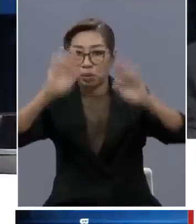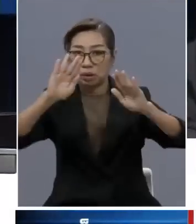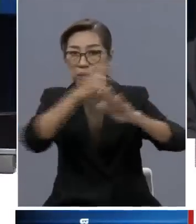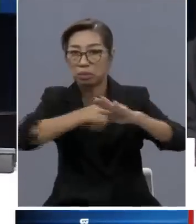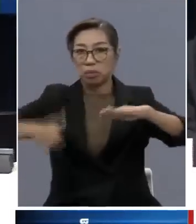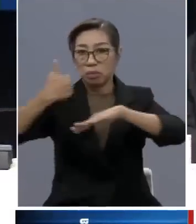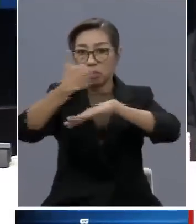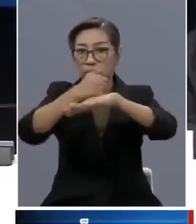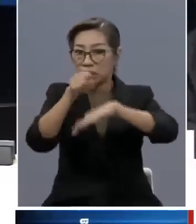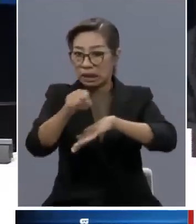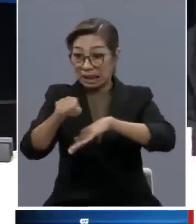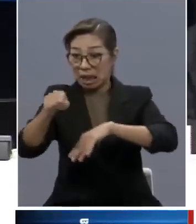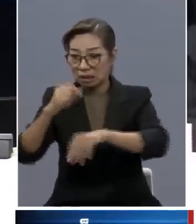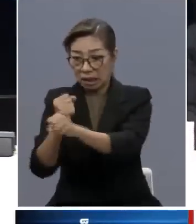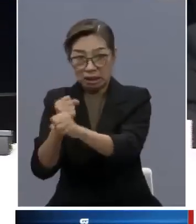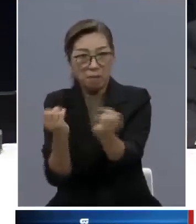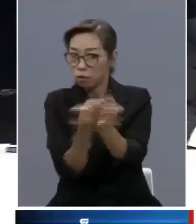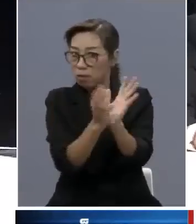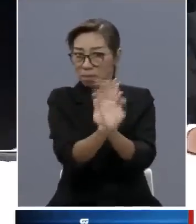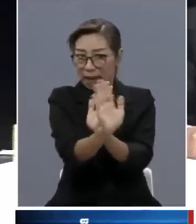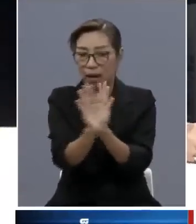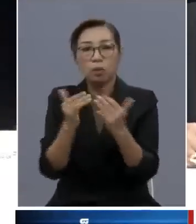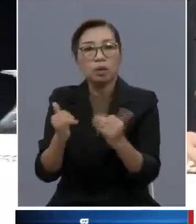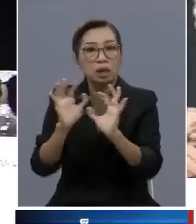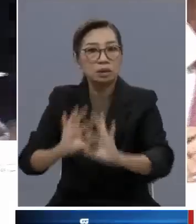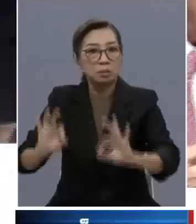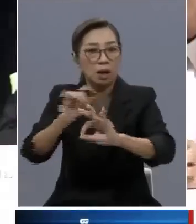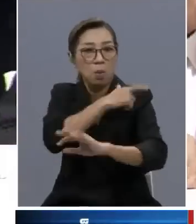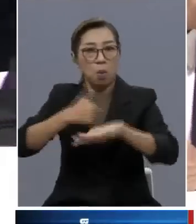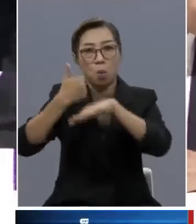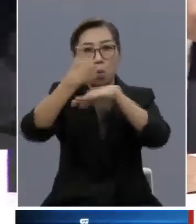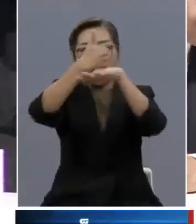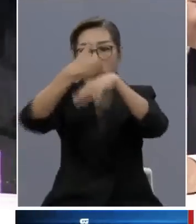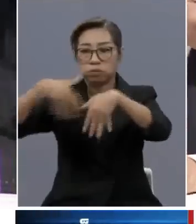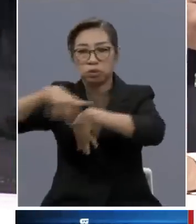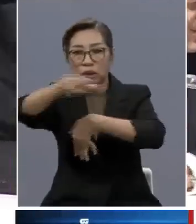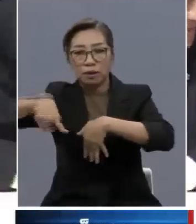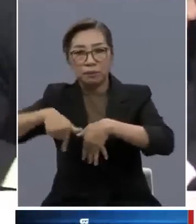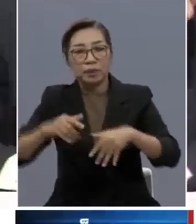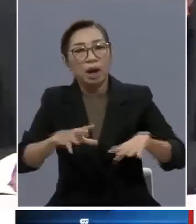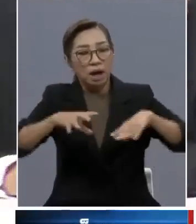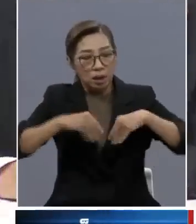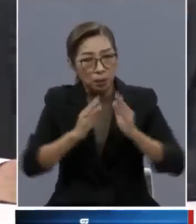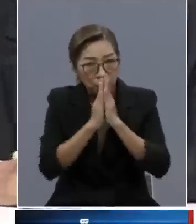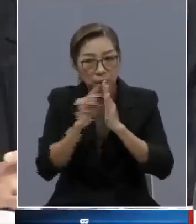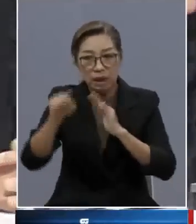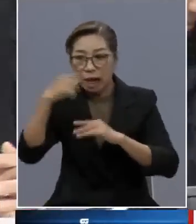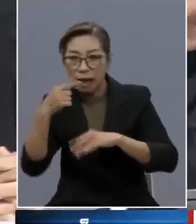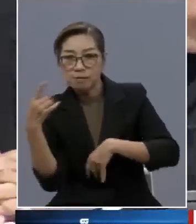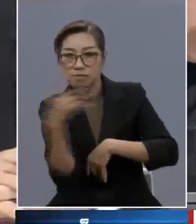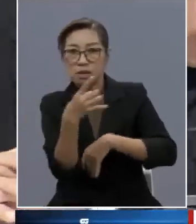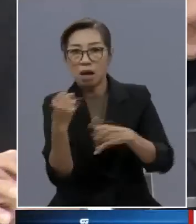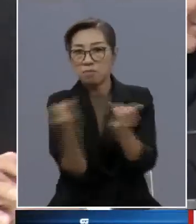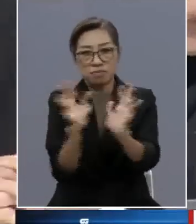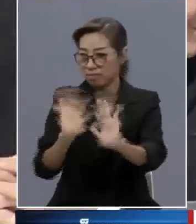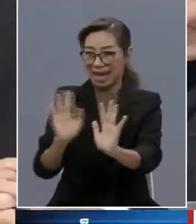อันมีพระมหากษัตริย์ทรงเป็นประมุขและการดำรงอยู่ในสถานะอันเป็นที่สักการะผู้ใดจะละเมิดไม่ได้ขององค์พระมหากษัตริย ์เข